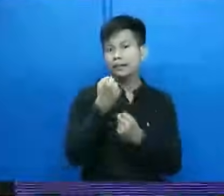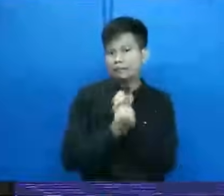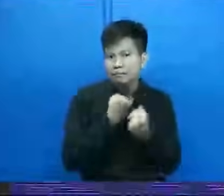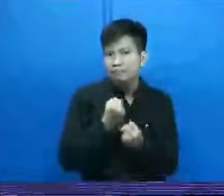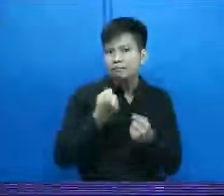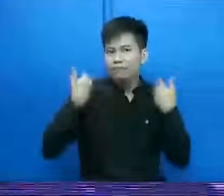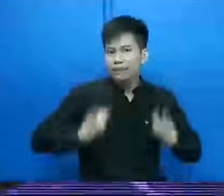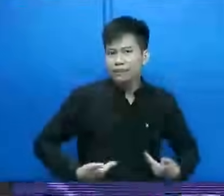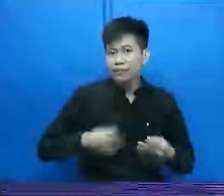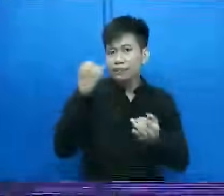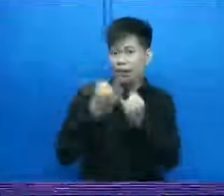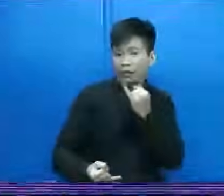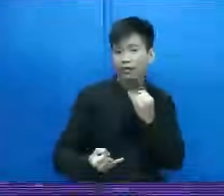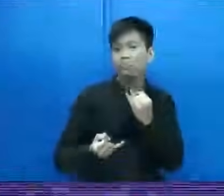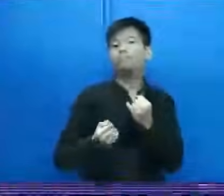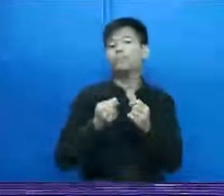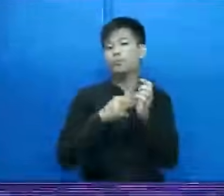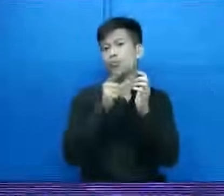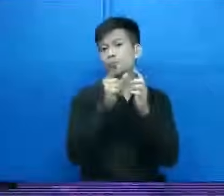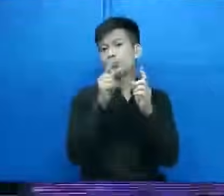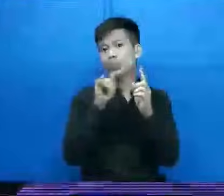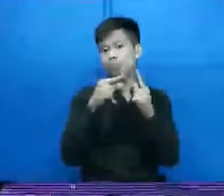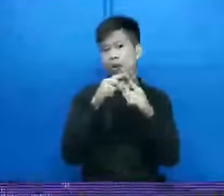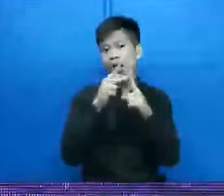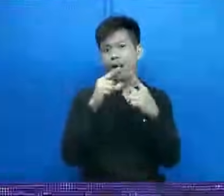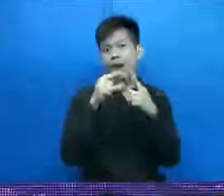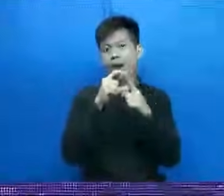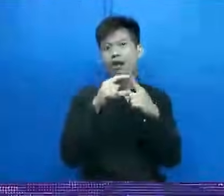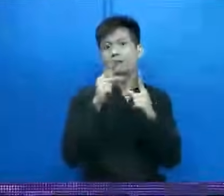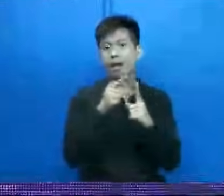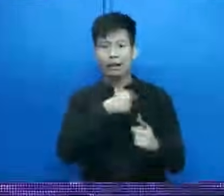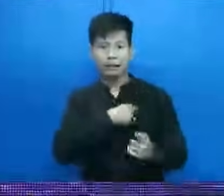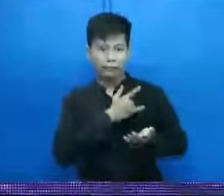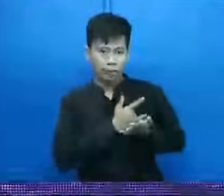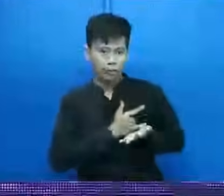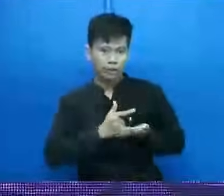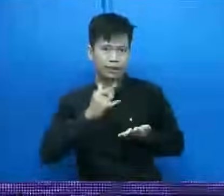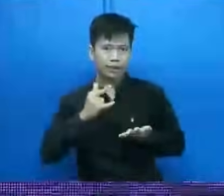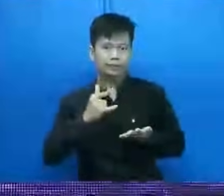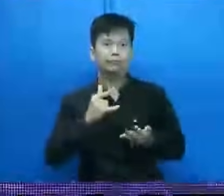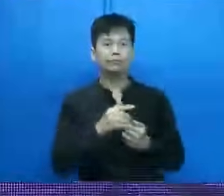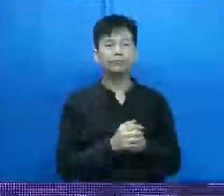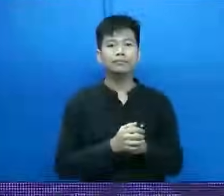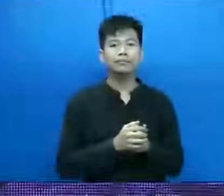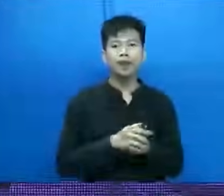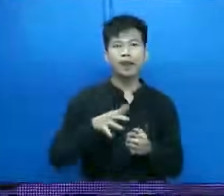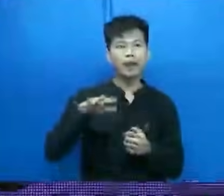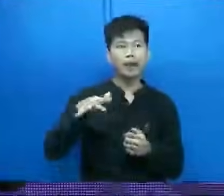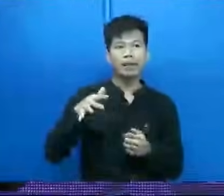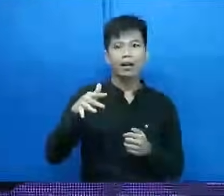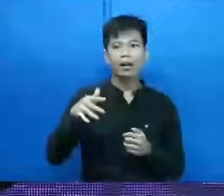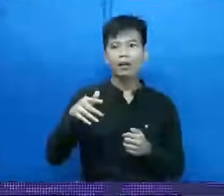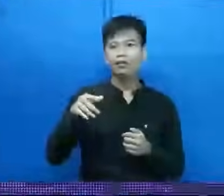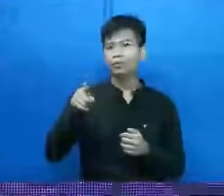terakhir, siapkan mujahadah untuk melawan keadaan hati kita supaya konsisten dalam hijrah yang kita lakukan. Kadang-kadang